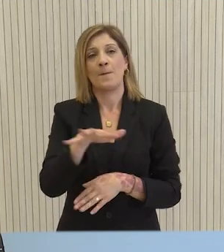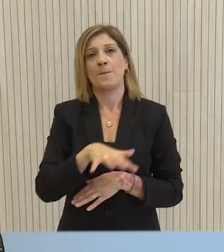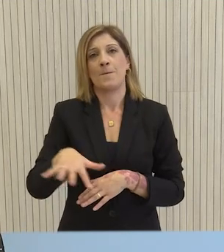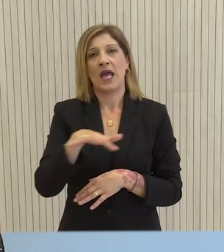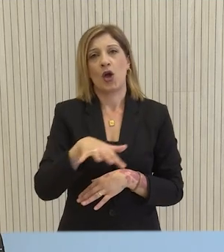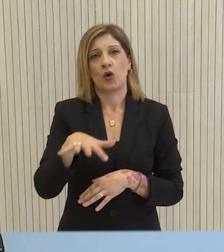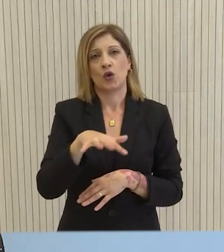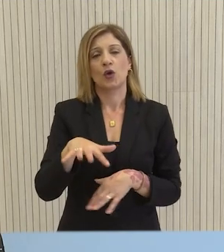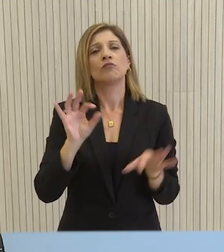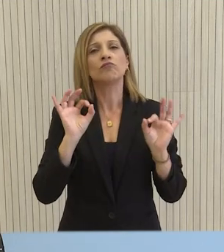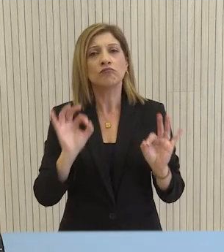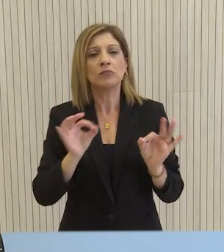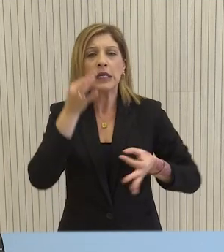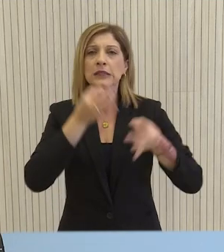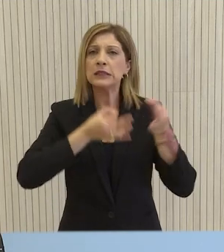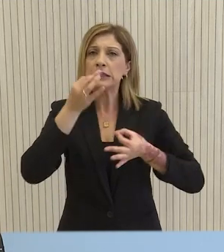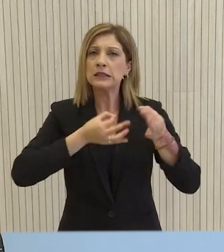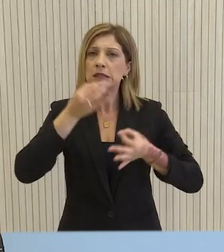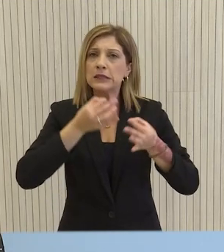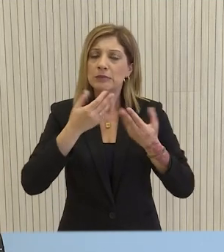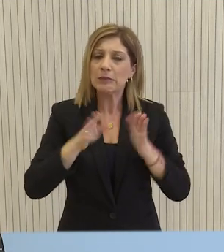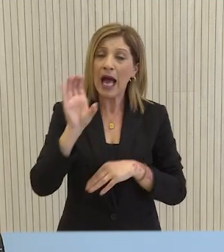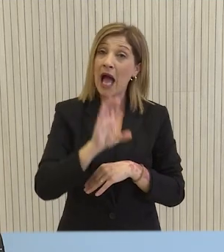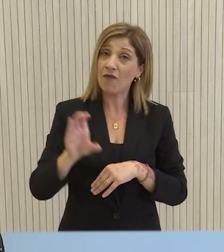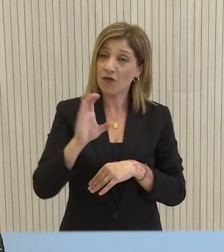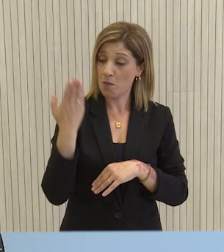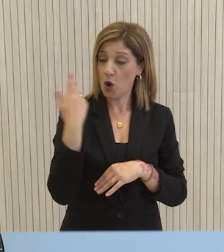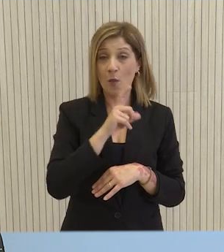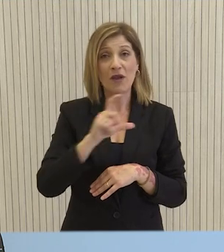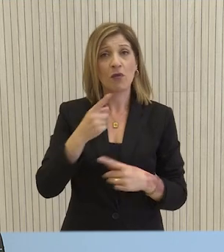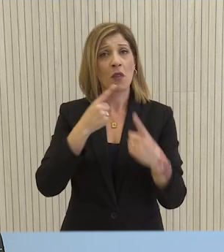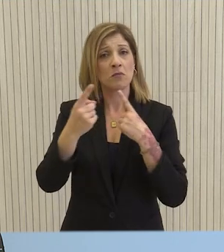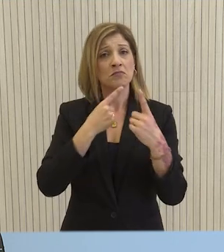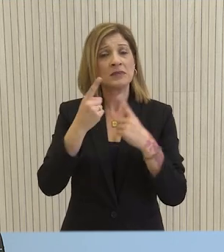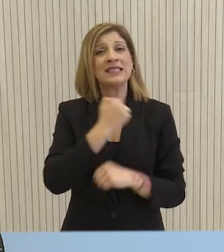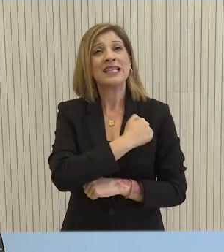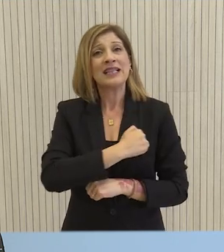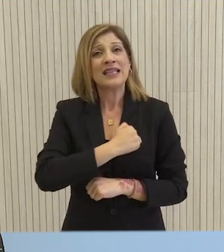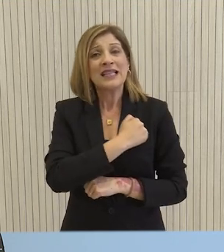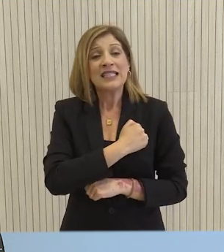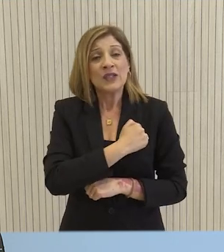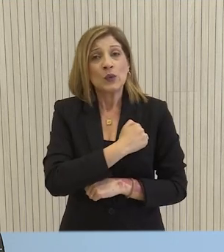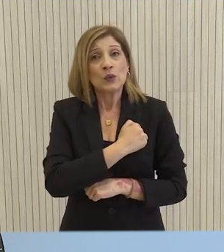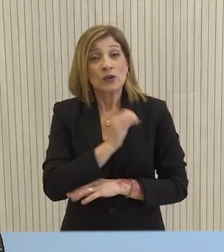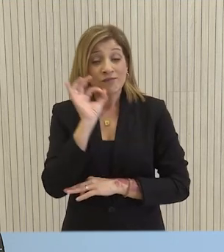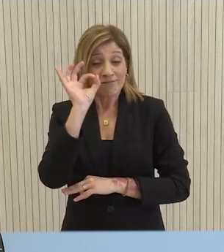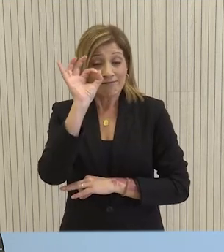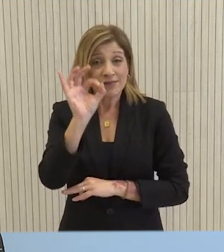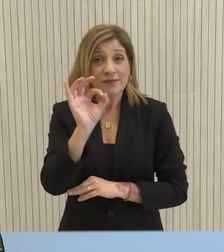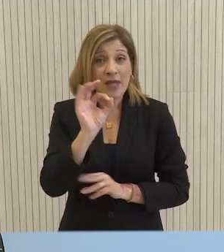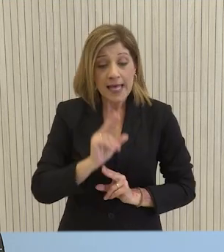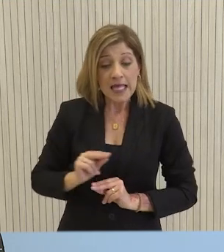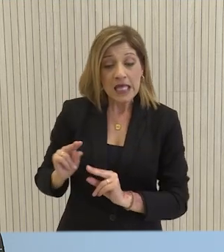περιοχής. Είναι σχετική συζήτηση που έγινε και στο Ευρωπαϊκό Συμβούλιο την προηγούμενη εβδομάδα, που δυστυχώς δεν κατέστη εφικτό να φτάσουμε σε μια